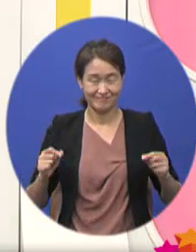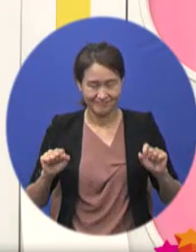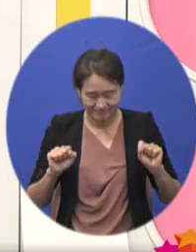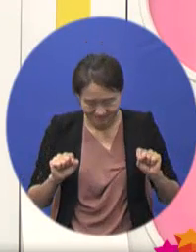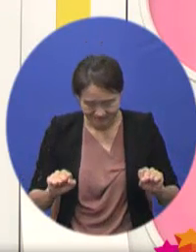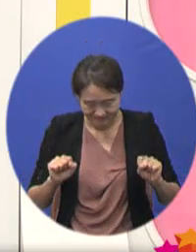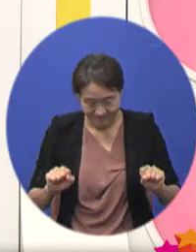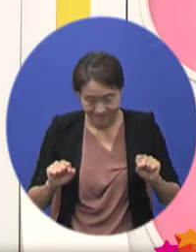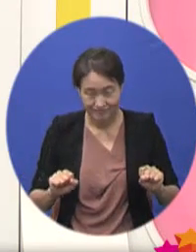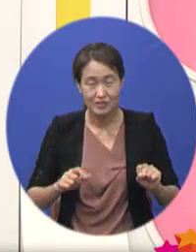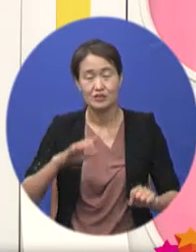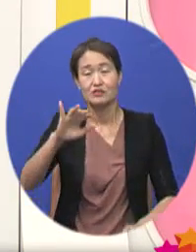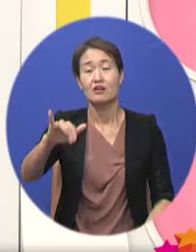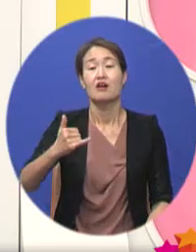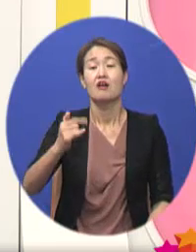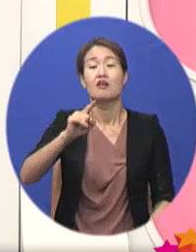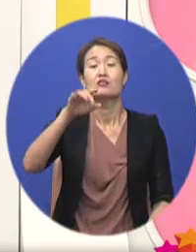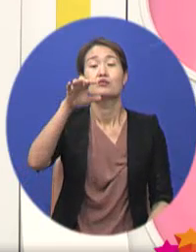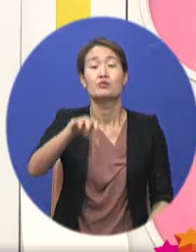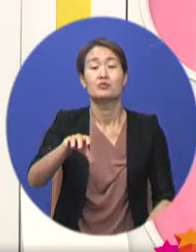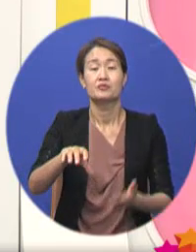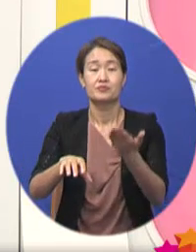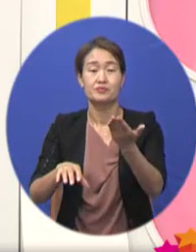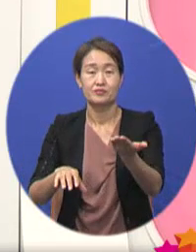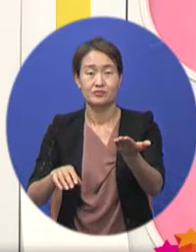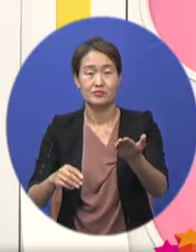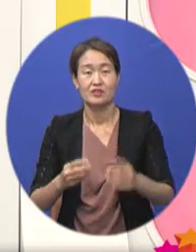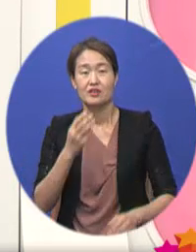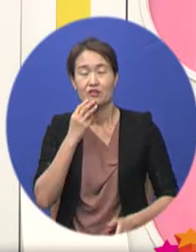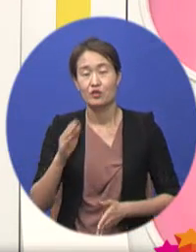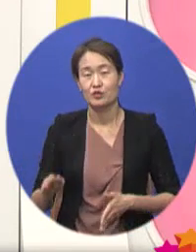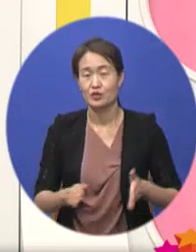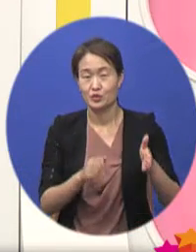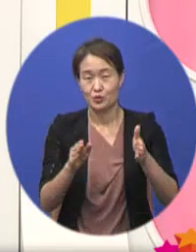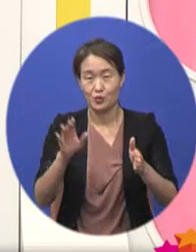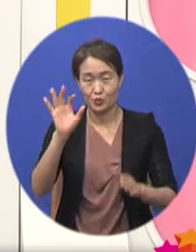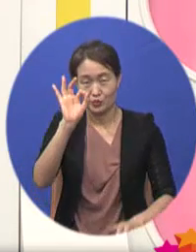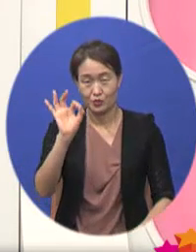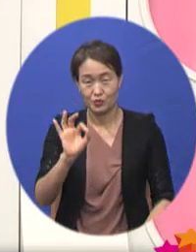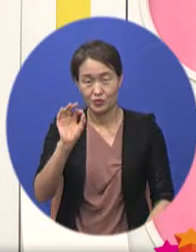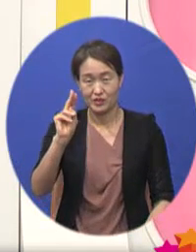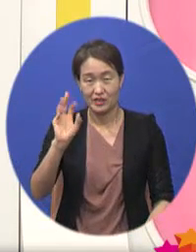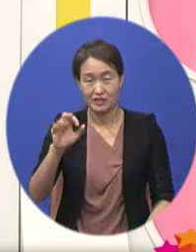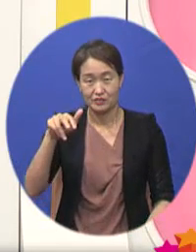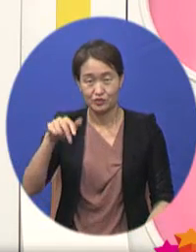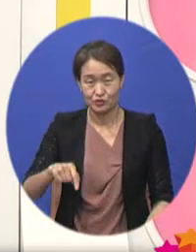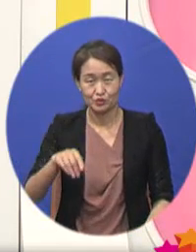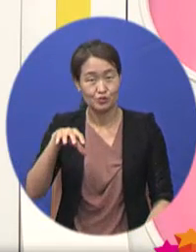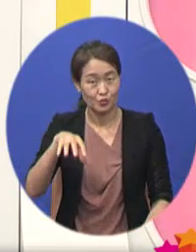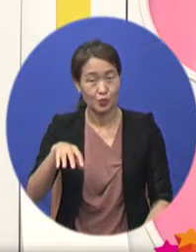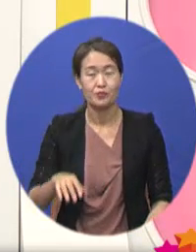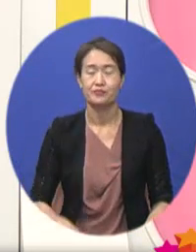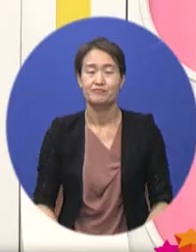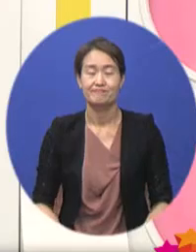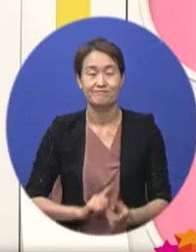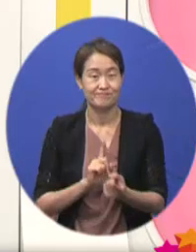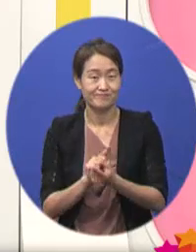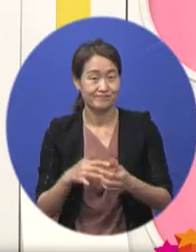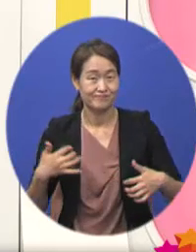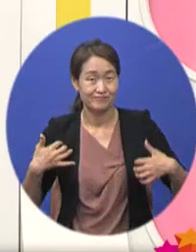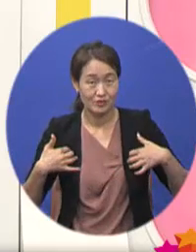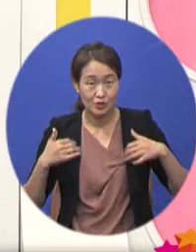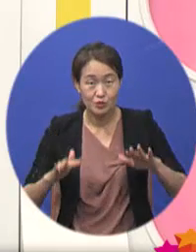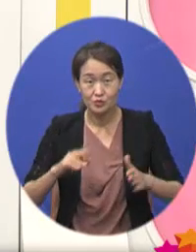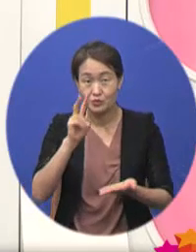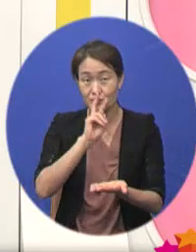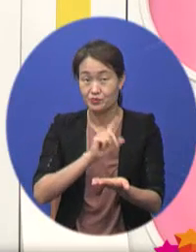안녕하세요. 예, 어디서 전화 주셨죠? 아, 예, 경기도 양주입니다. 양주. 예. 예. 반갑습니다. 자, 오늘